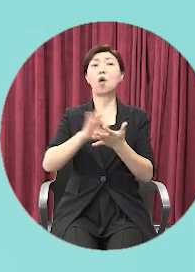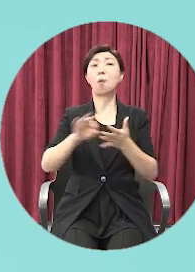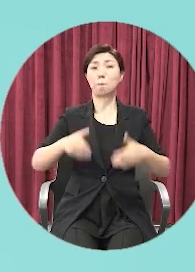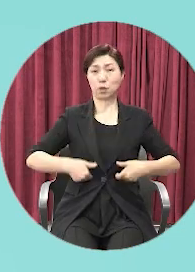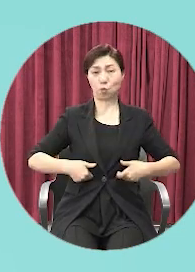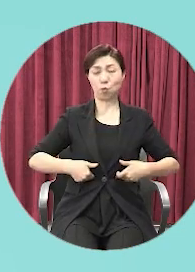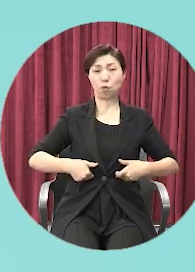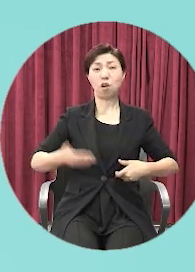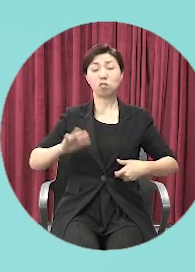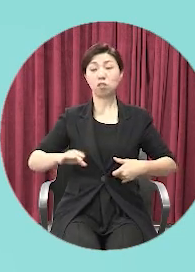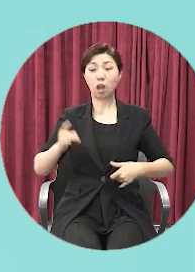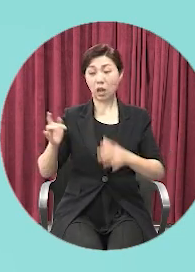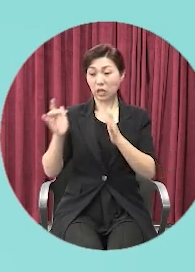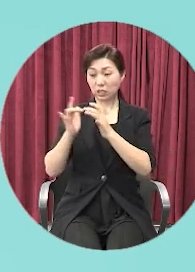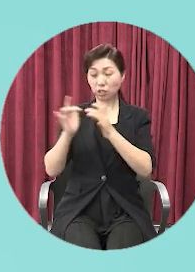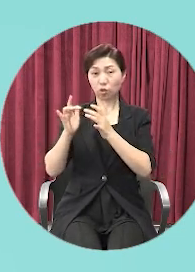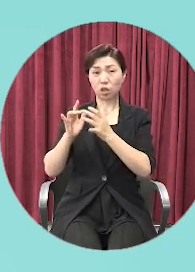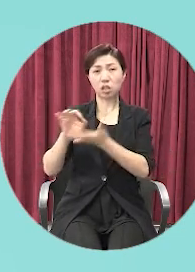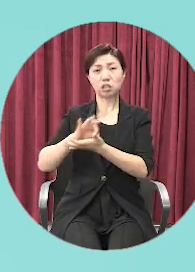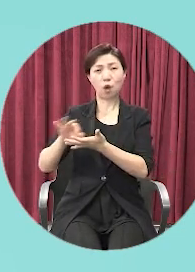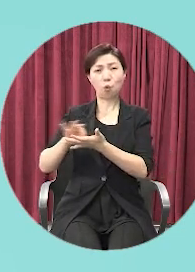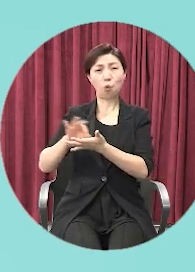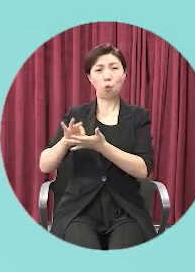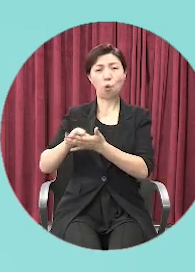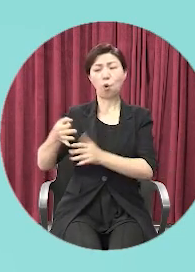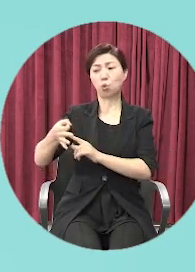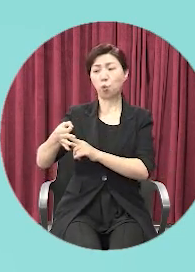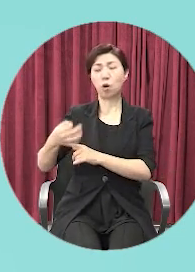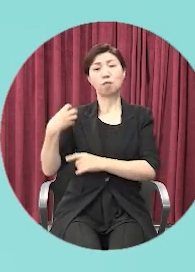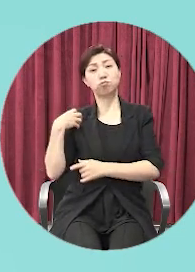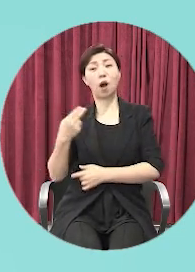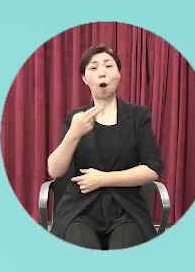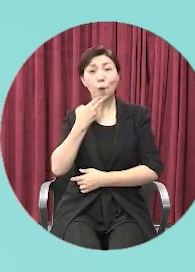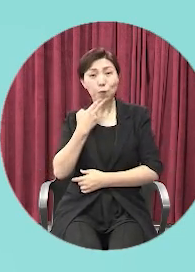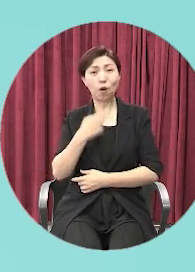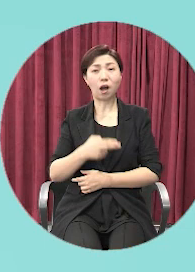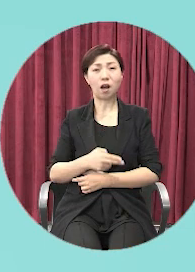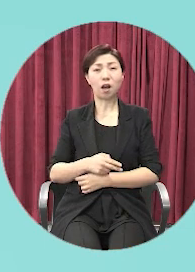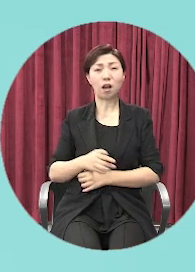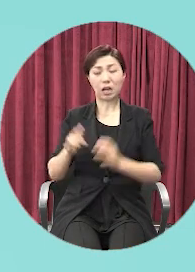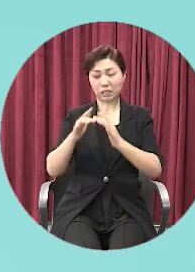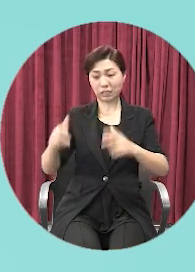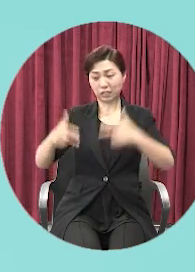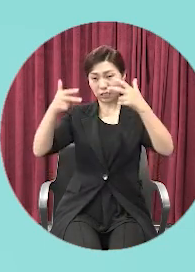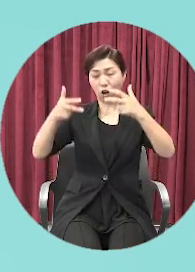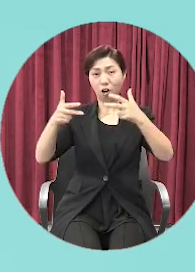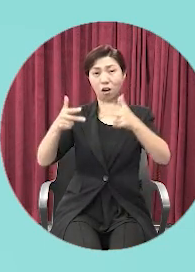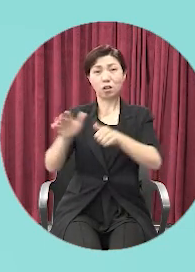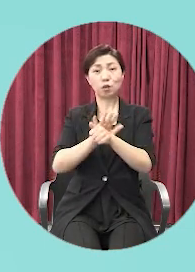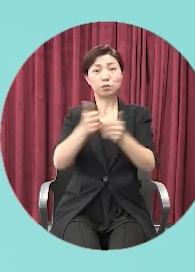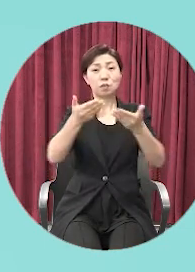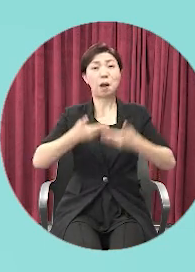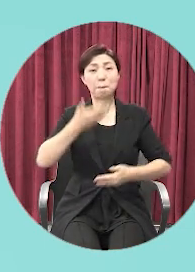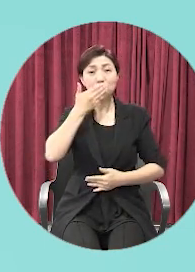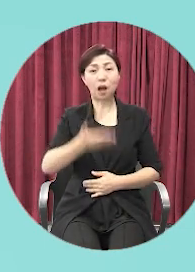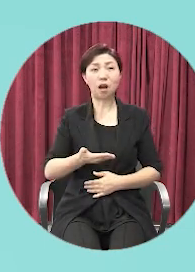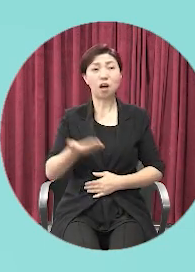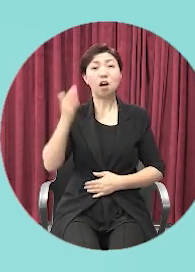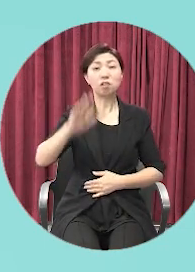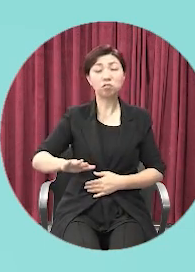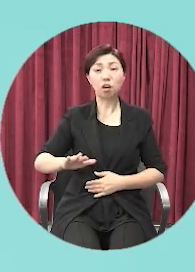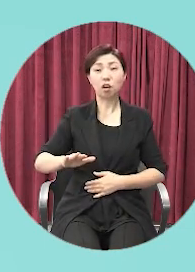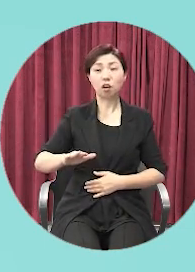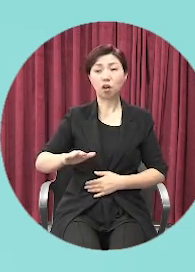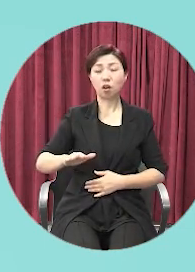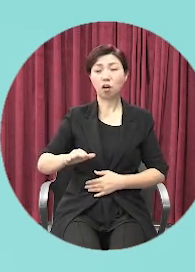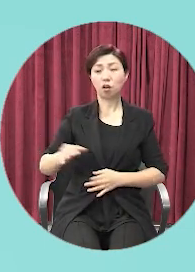무제한 적어도 사용을 해야 우리가 간단한 비대면 서비스 실시간이 가능합니다. 근데 그러한 환경이 되지